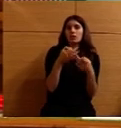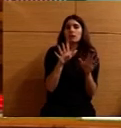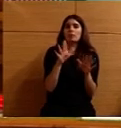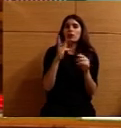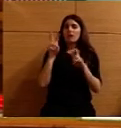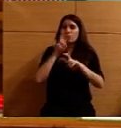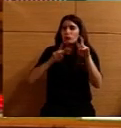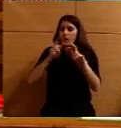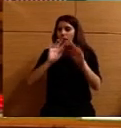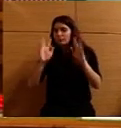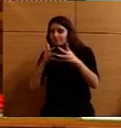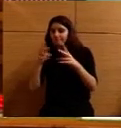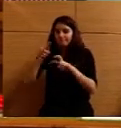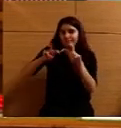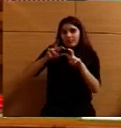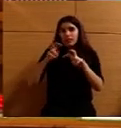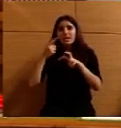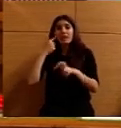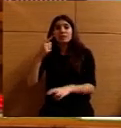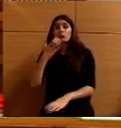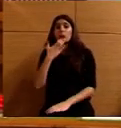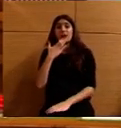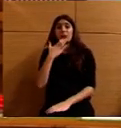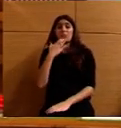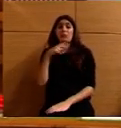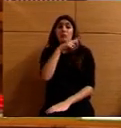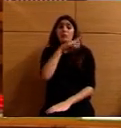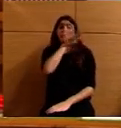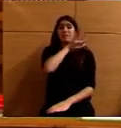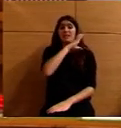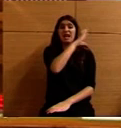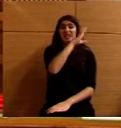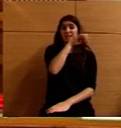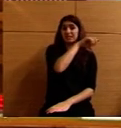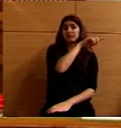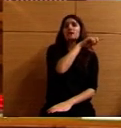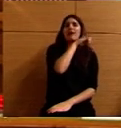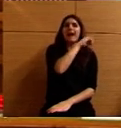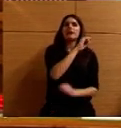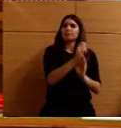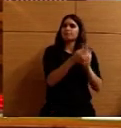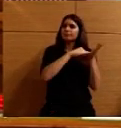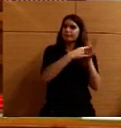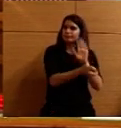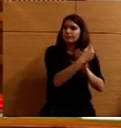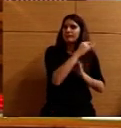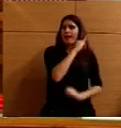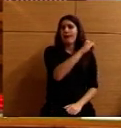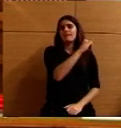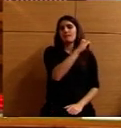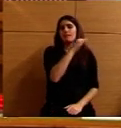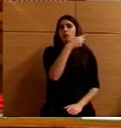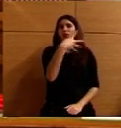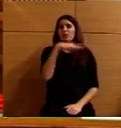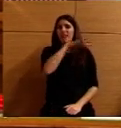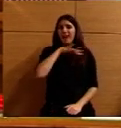hem navegat un poquet i hem vist que, per exemple, la Diputació de Càceres té un pla de contingència de nova creació on abarca 14 àrees que